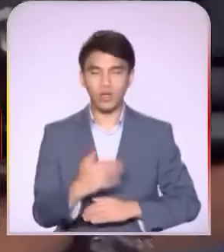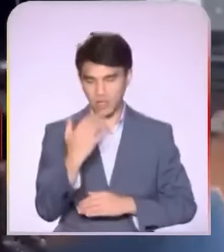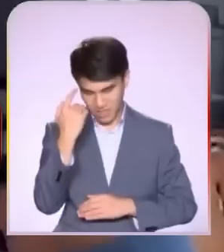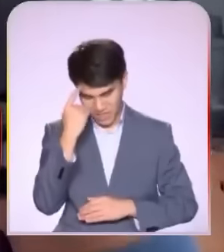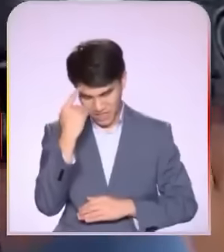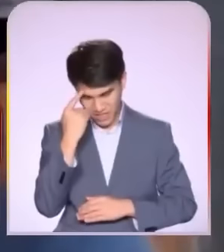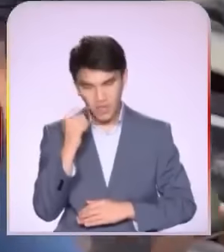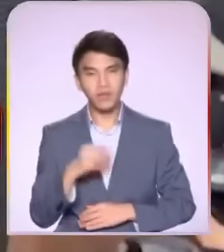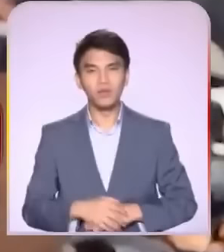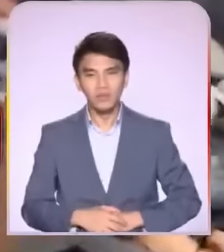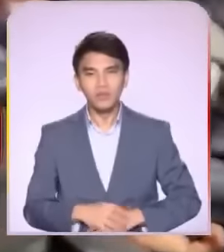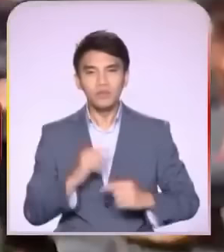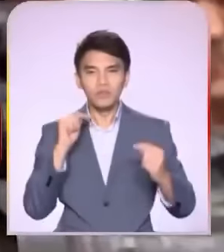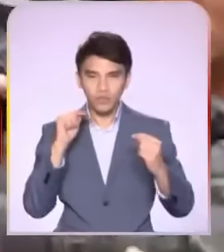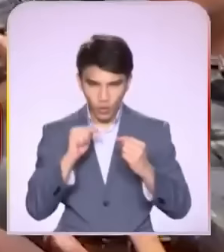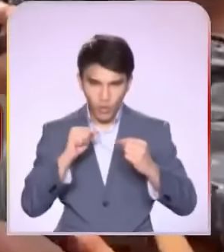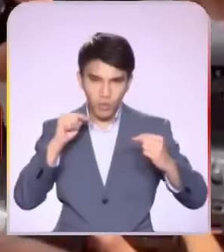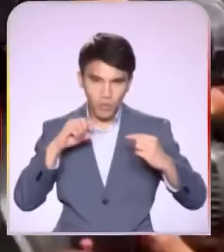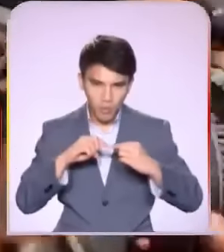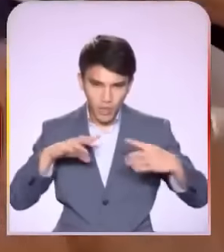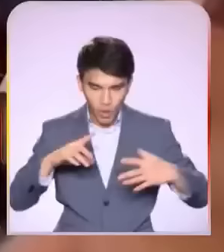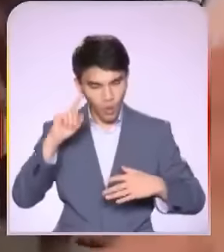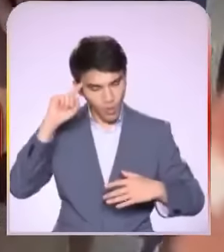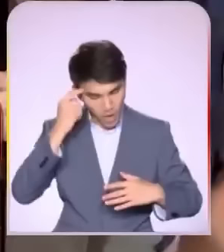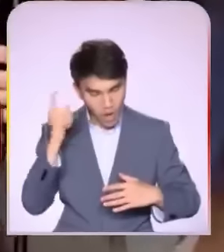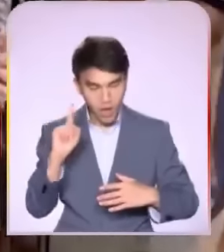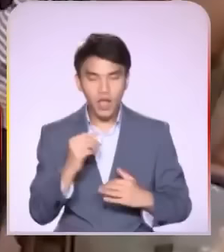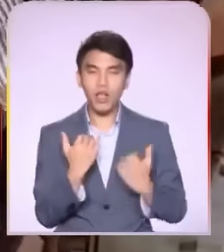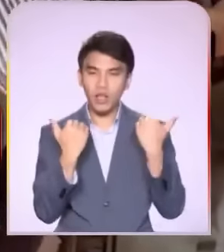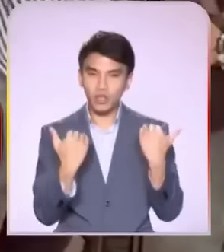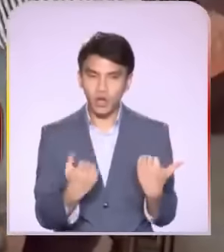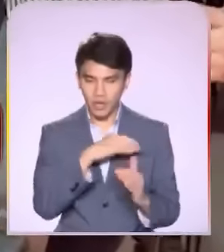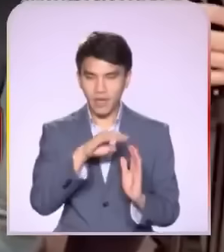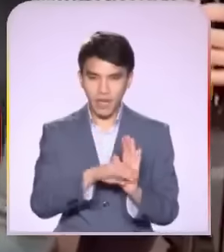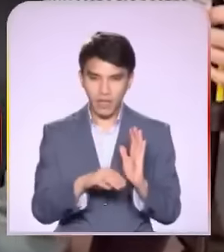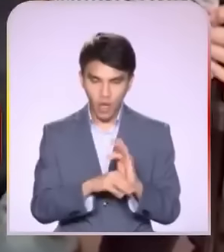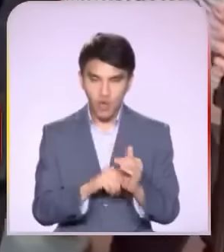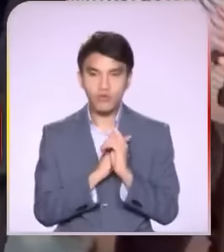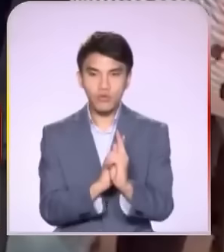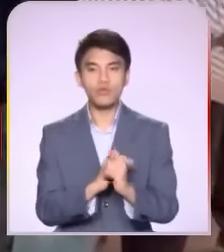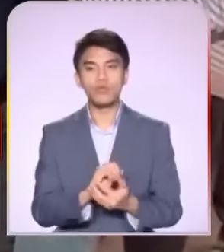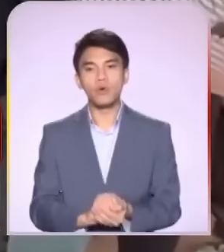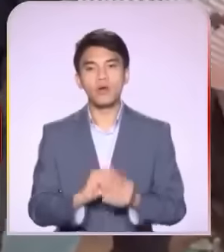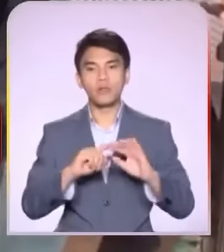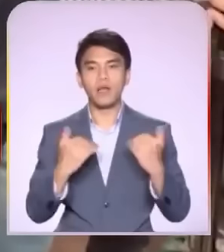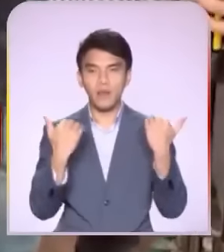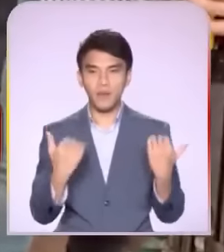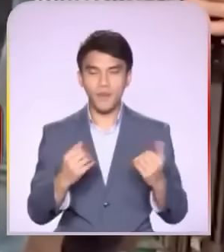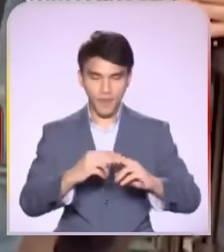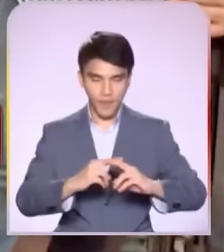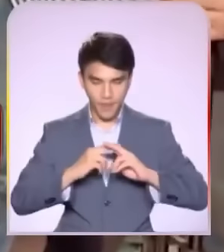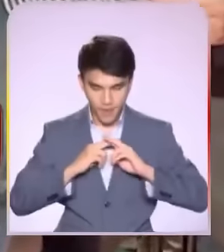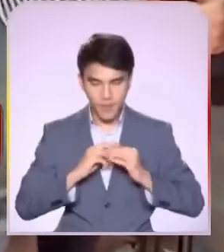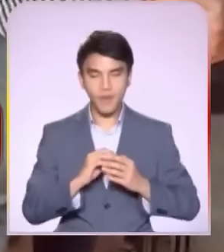ของเขานะครับส่วนจะเข้าช่อโกงประชาชนหรือไม่อย่างไรอันนี้ก็ต้องเป็นไปตามกระบวนการยุติธรรมถูกต้องไหมฮะแต่ส่วนตัวยืนยันว่า